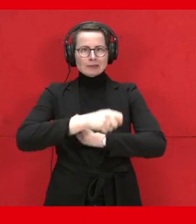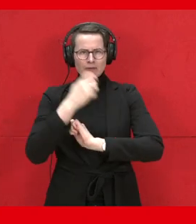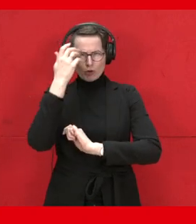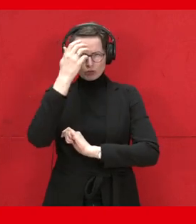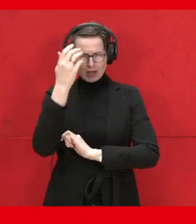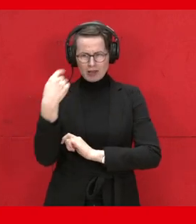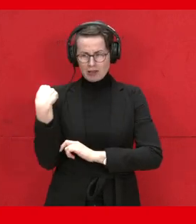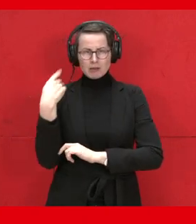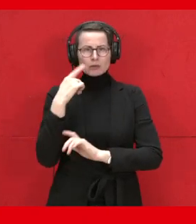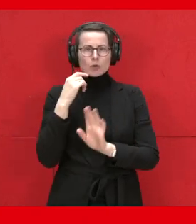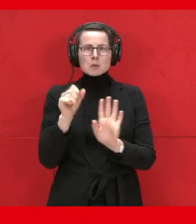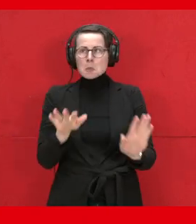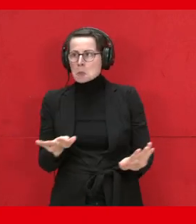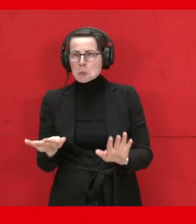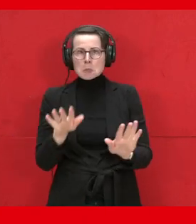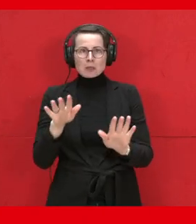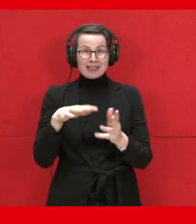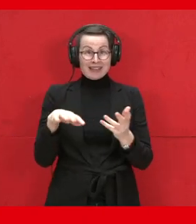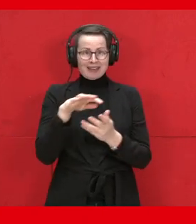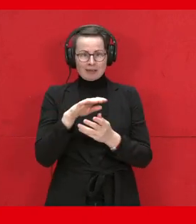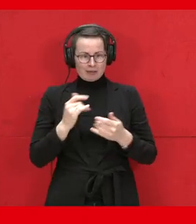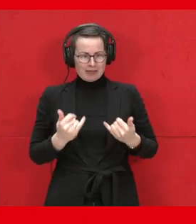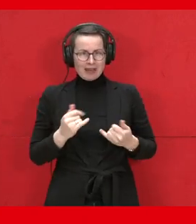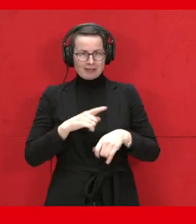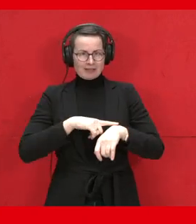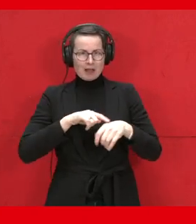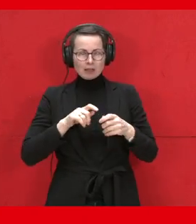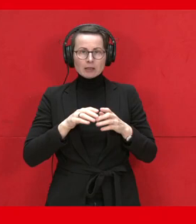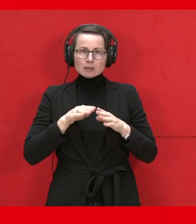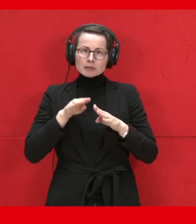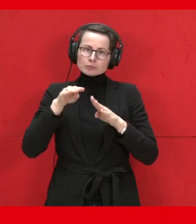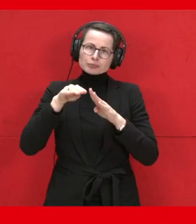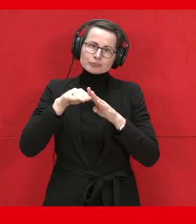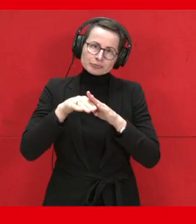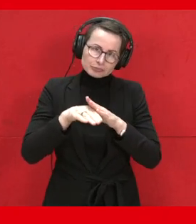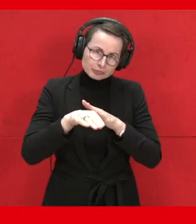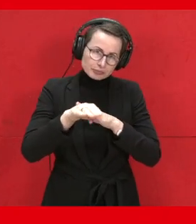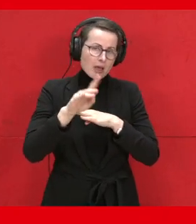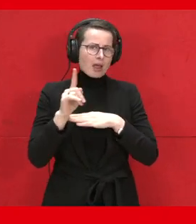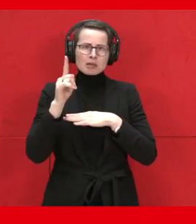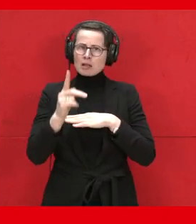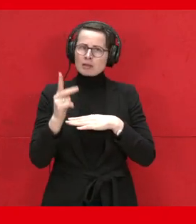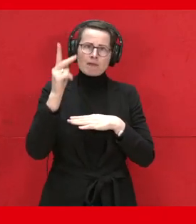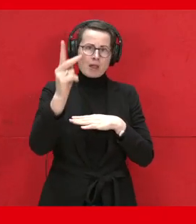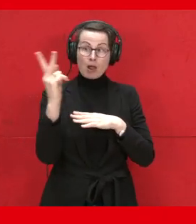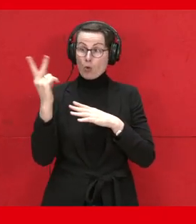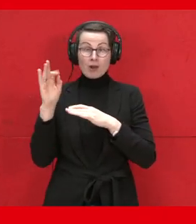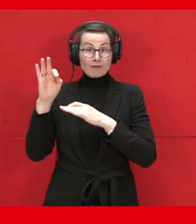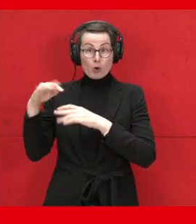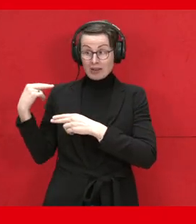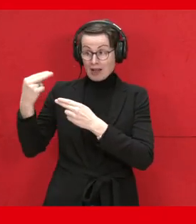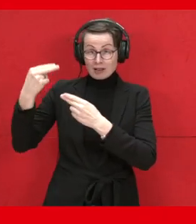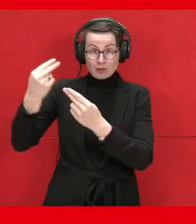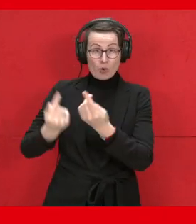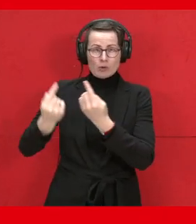von ein, zwei Jahren die Krise einer ganzen Generation machen und die Gesellschaft würde weiter auseinandertreiben. Das ist eine Erkenntnis, die